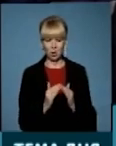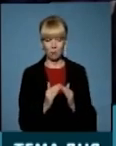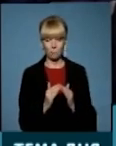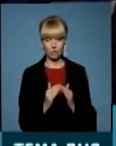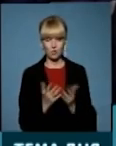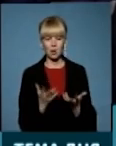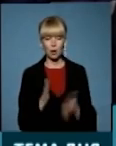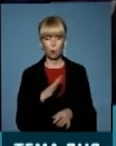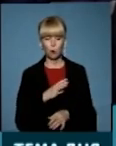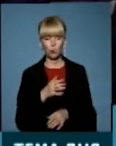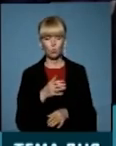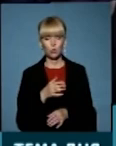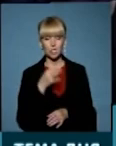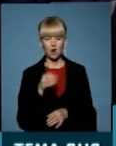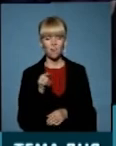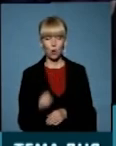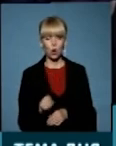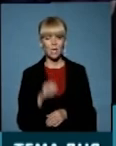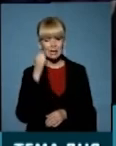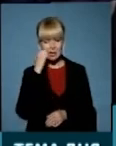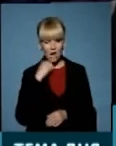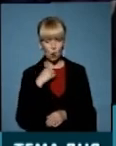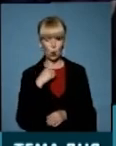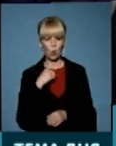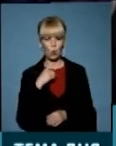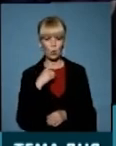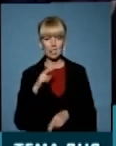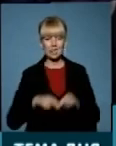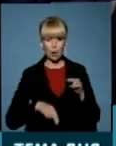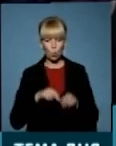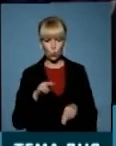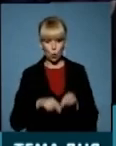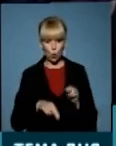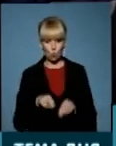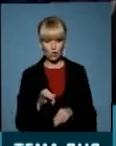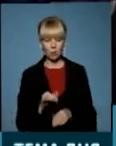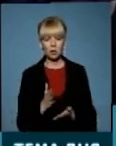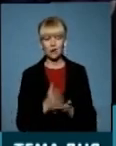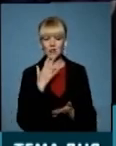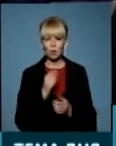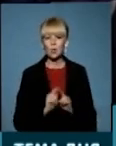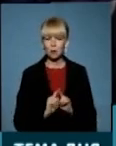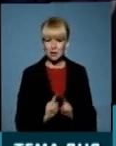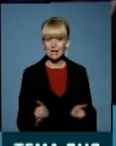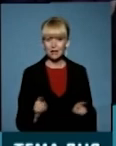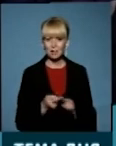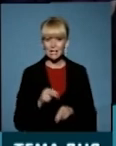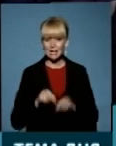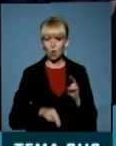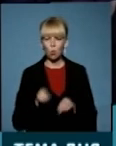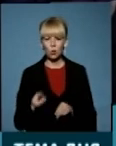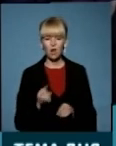Як було зазначено, вона старої забудови. Є своя специфіка цієї забудови.